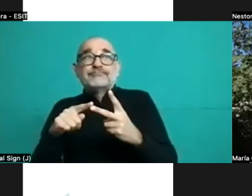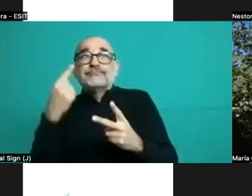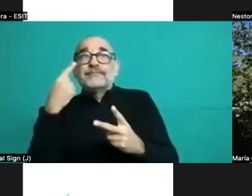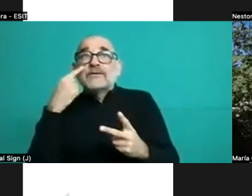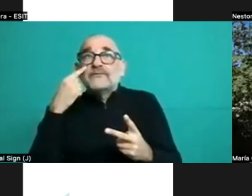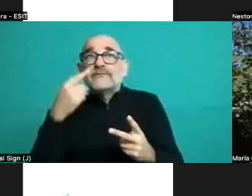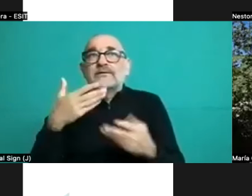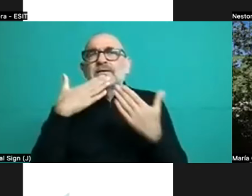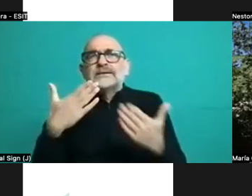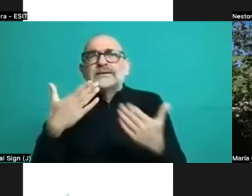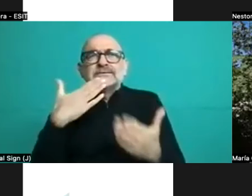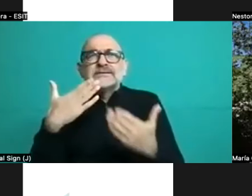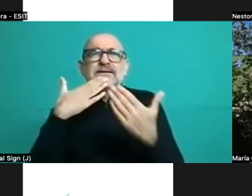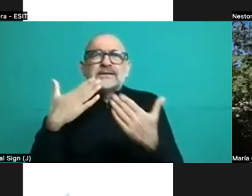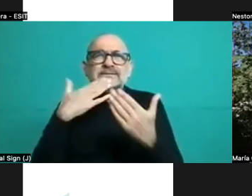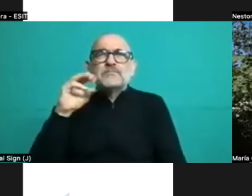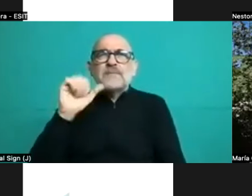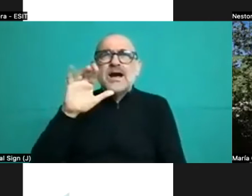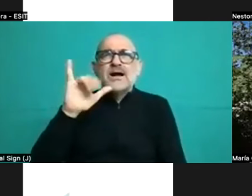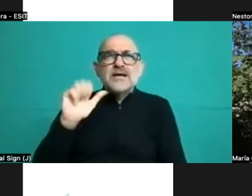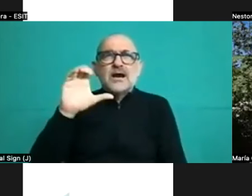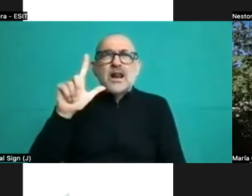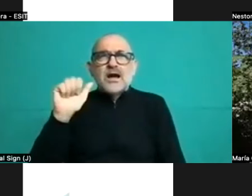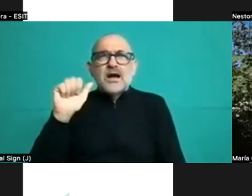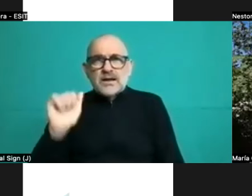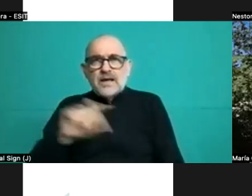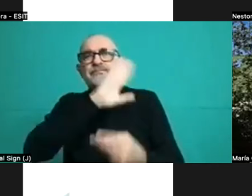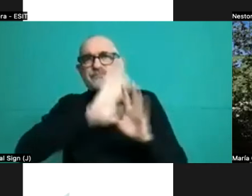Gracias. Continúe avec José Luis Nates.